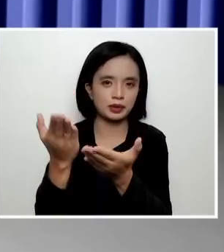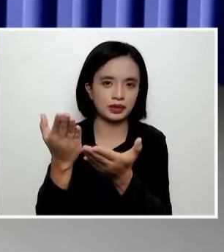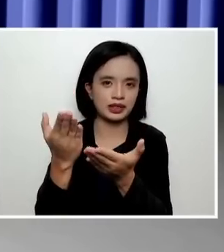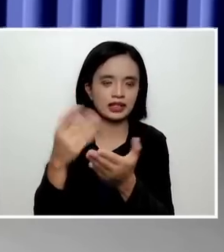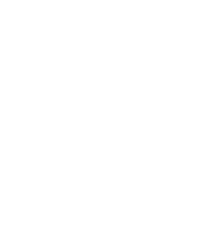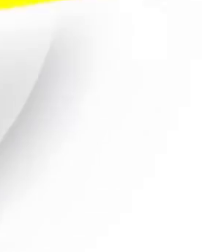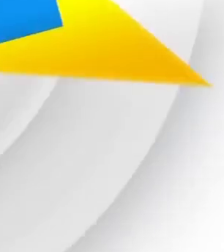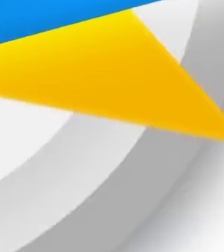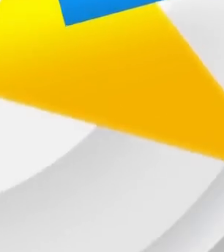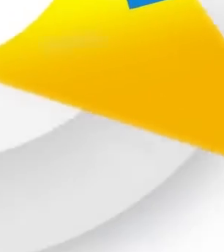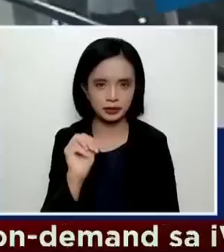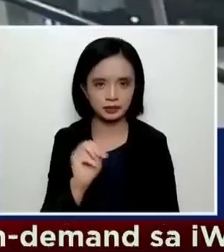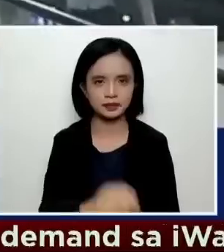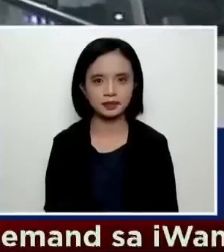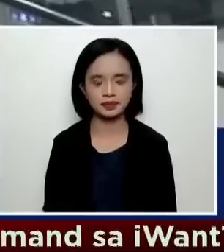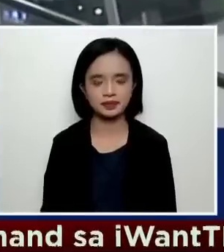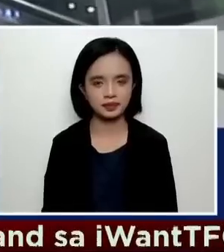Krishnan.